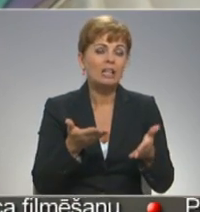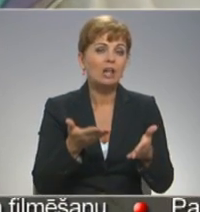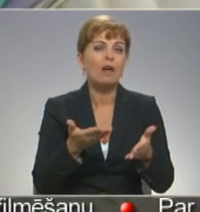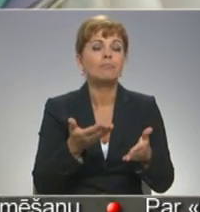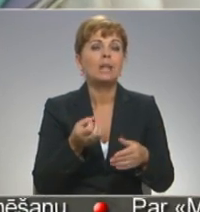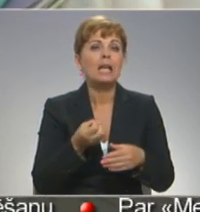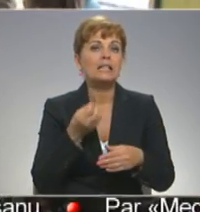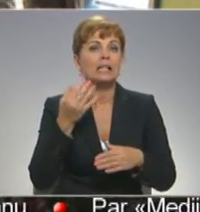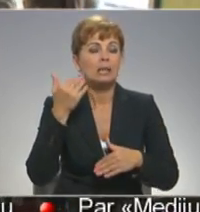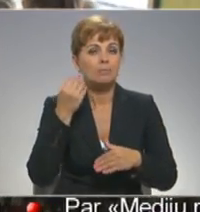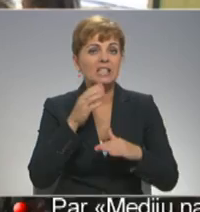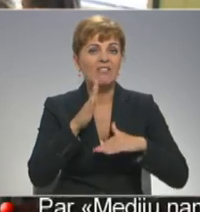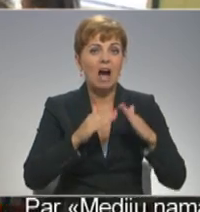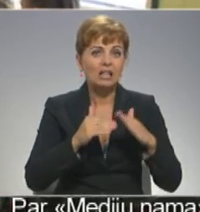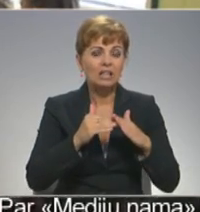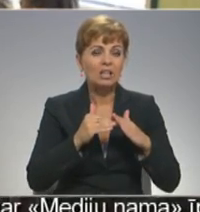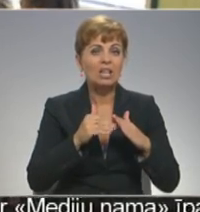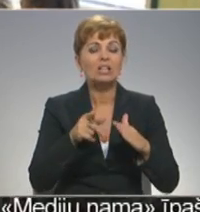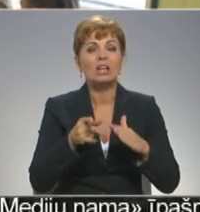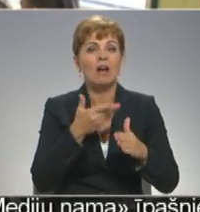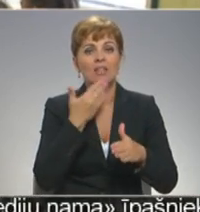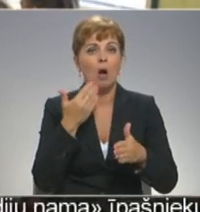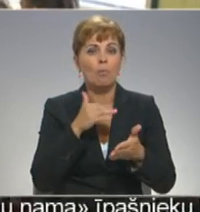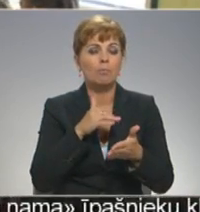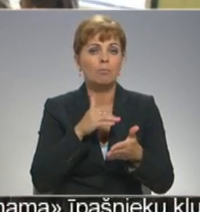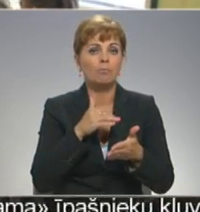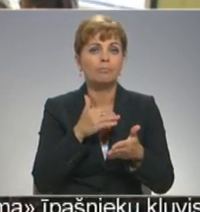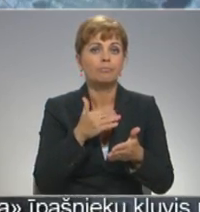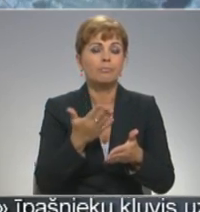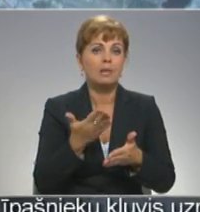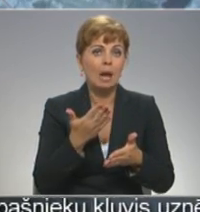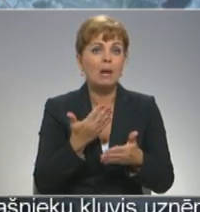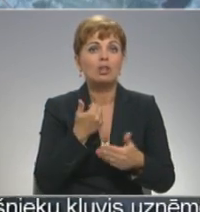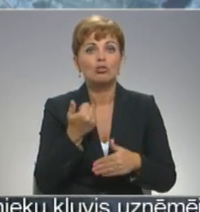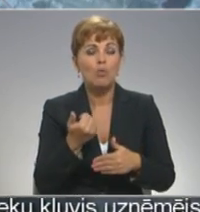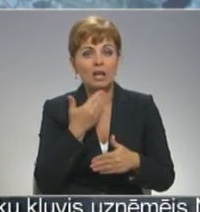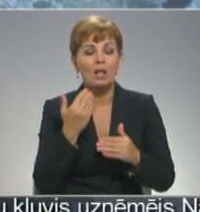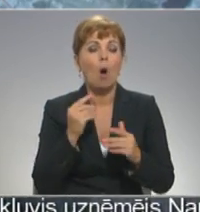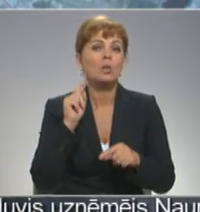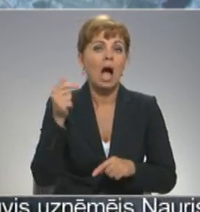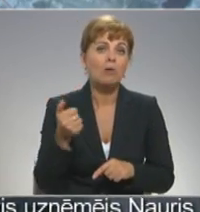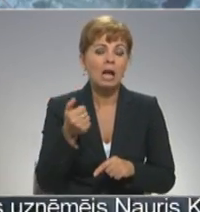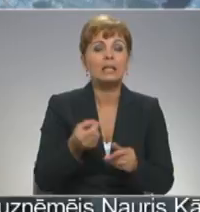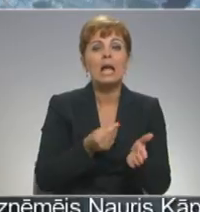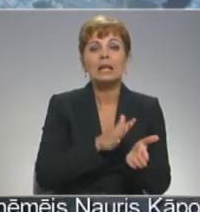pieejamība neattaisnojas. Tas būtu laika jautājums. Ja ne šogad, nākošgad. Tās izmaksas ir